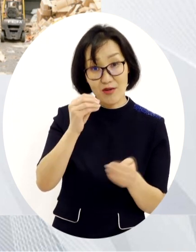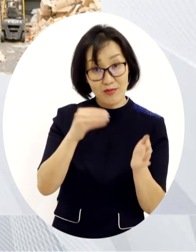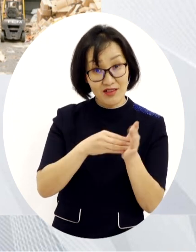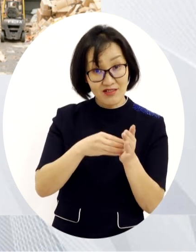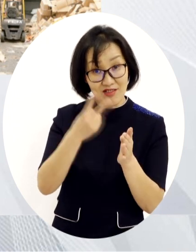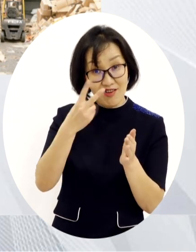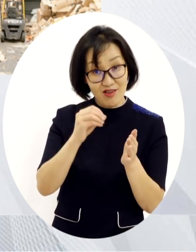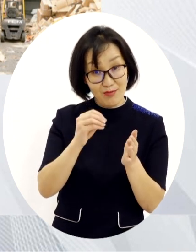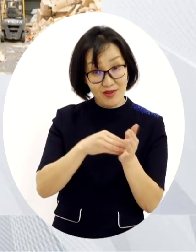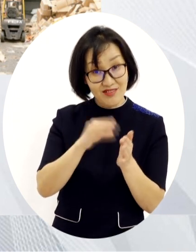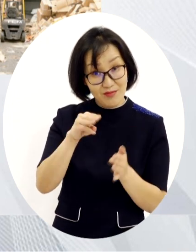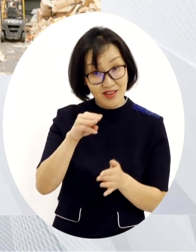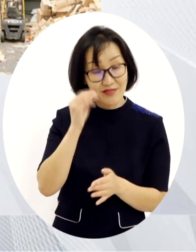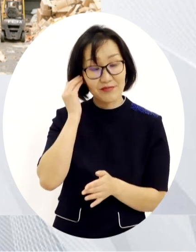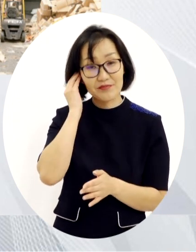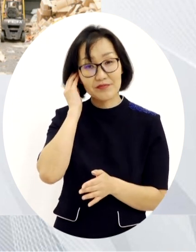20000 төгрөгтэй болсон байна.